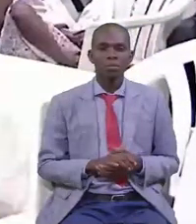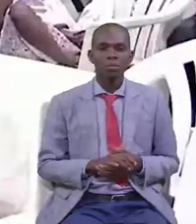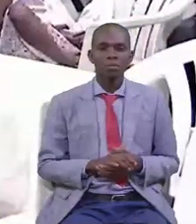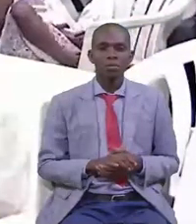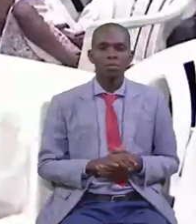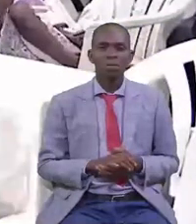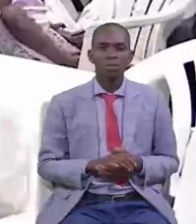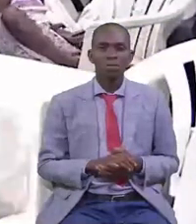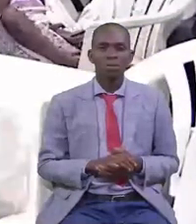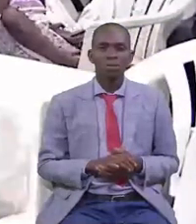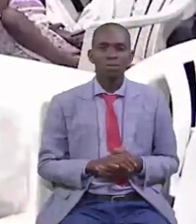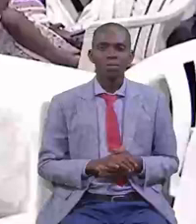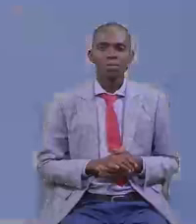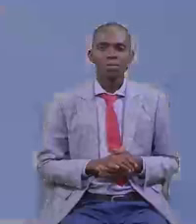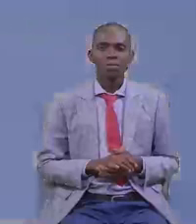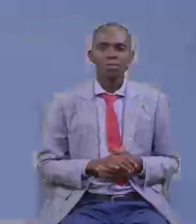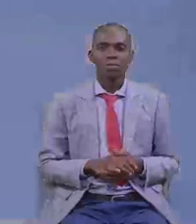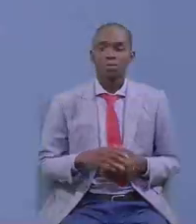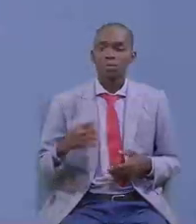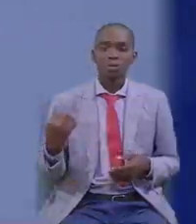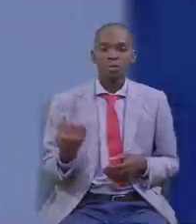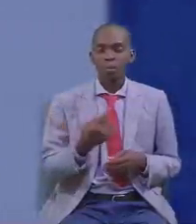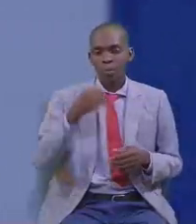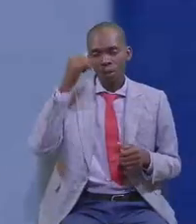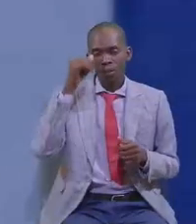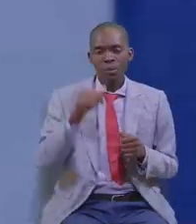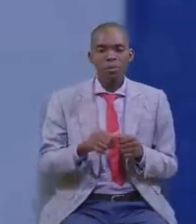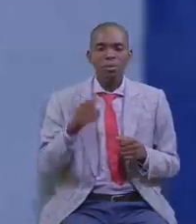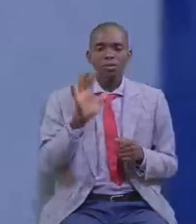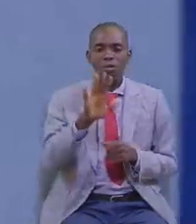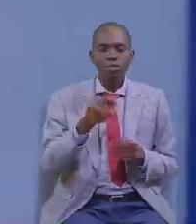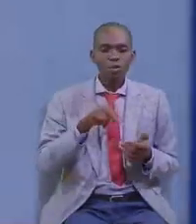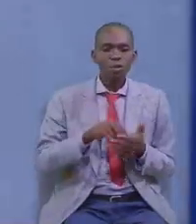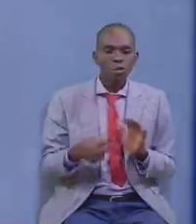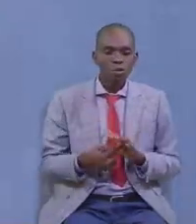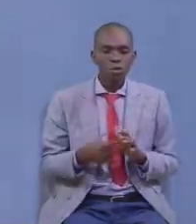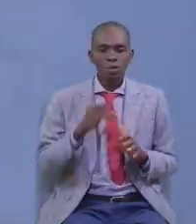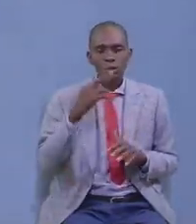au Seigneur. Rappelez-vous toujours de votre objectif en suivant le Seigneur.